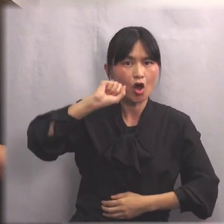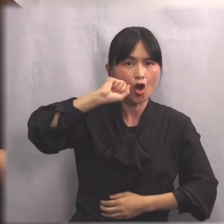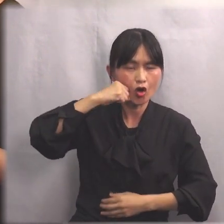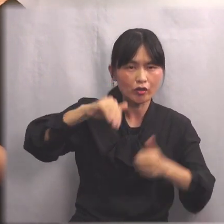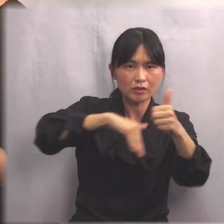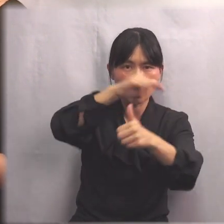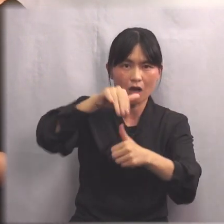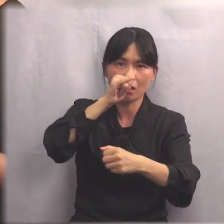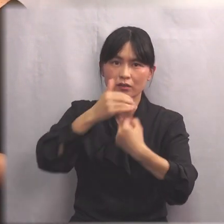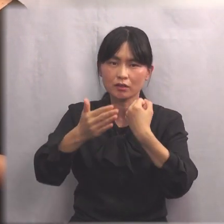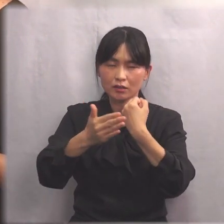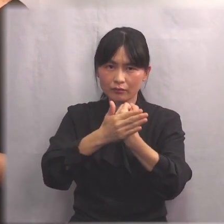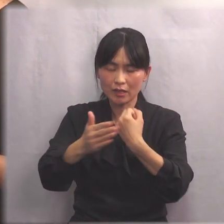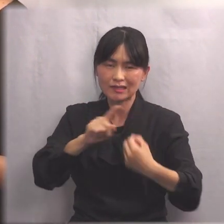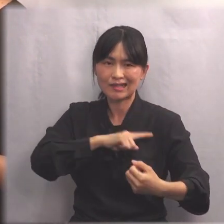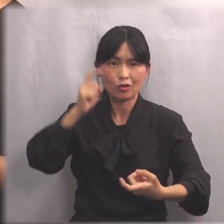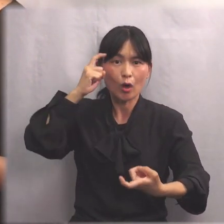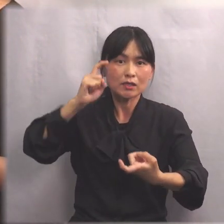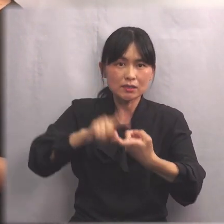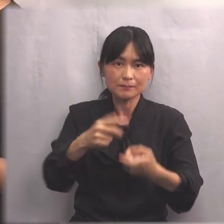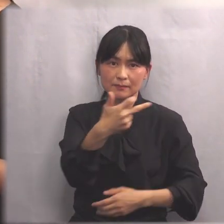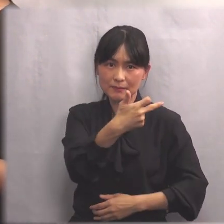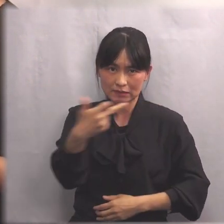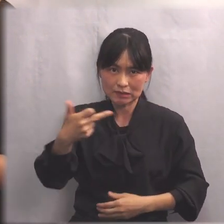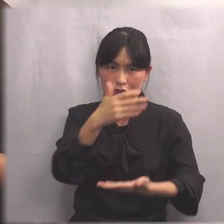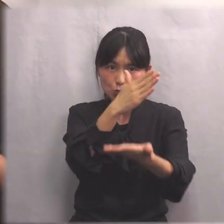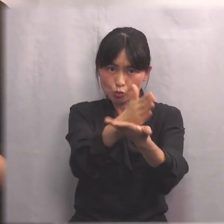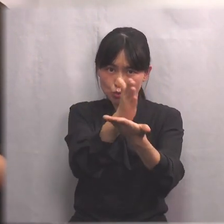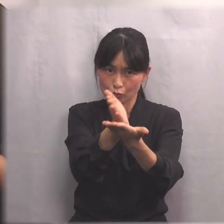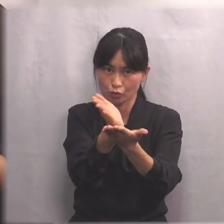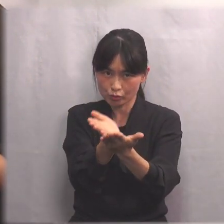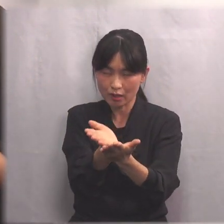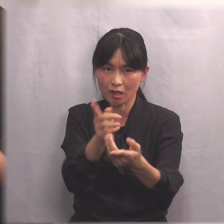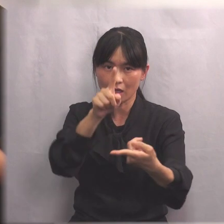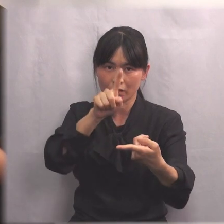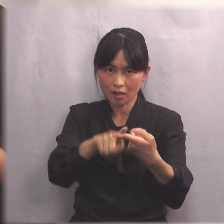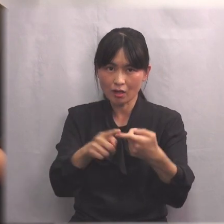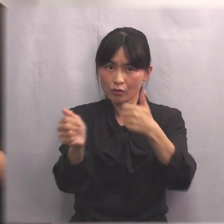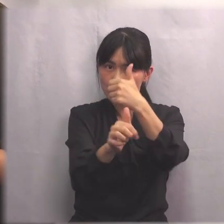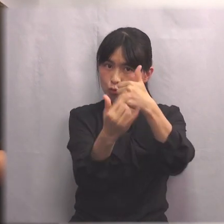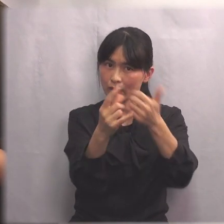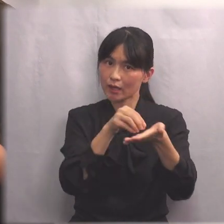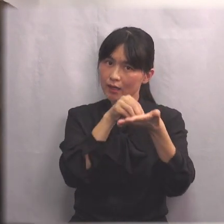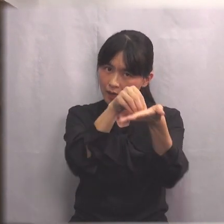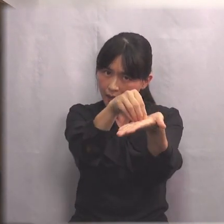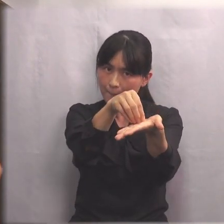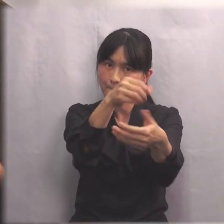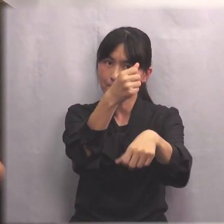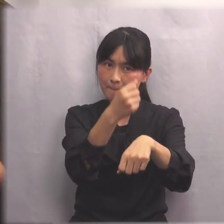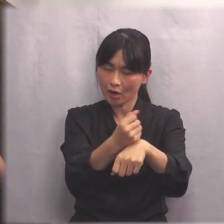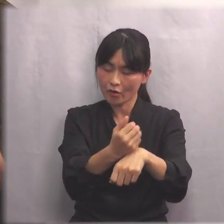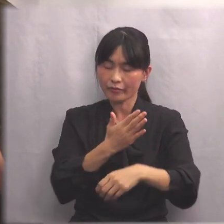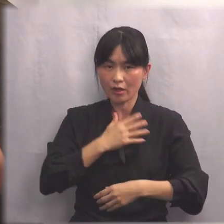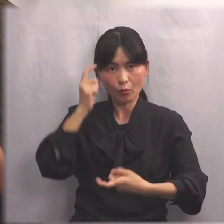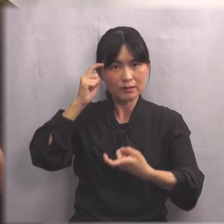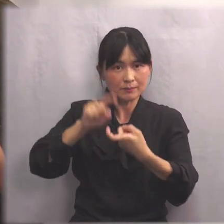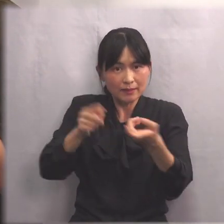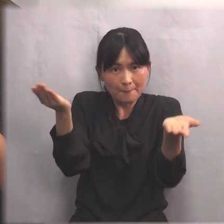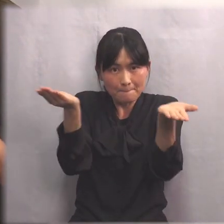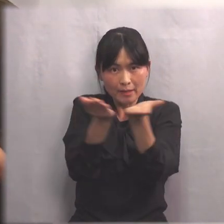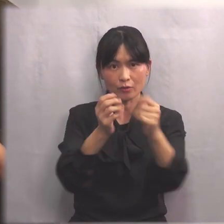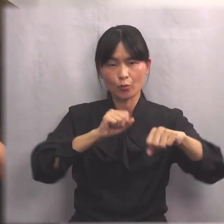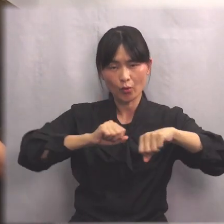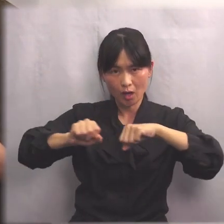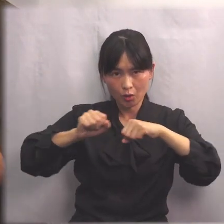생각합니다. 그래서 당원님들마다 가장 관심이 있는 어떤 부문 직능 과제별 위원회에 가입하셔서 자신의